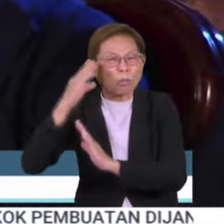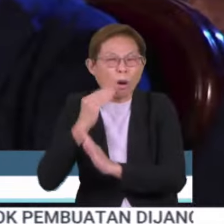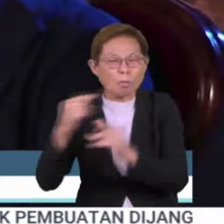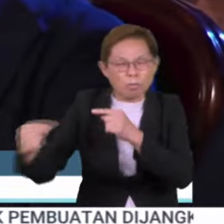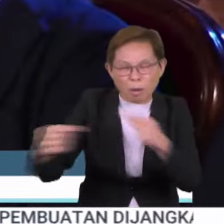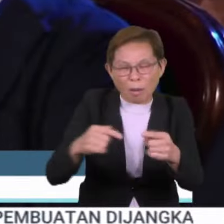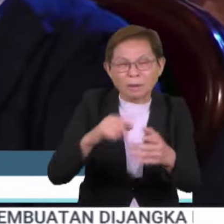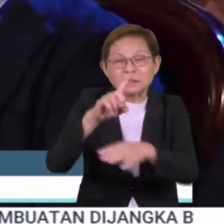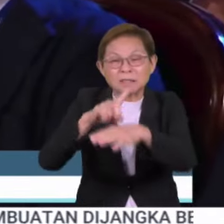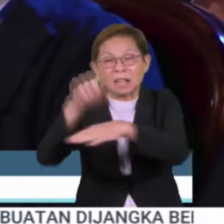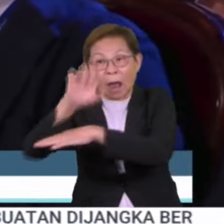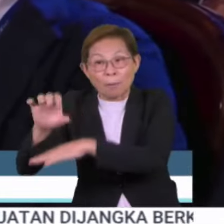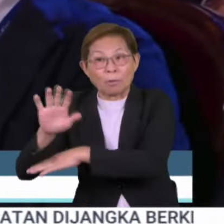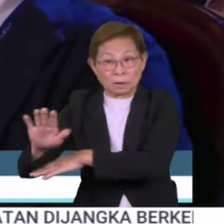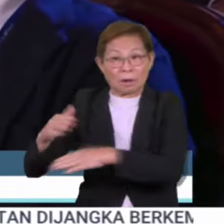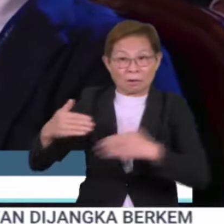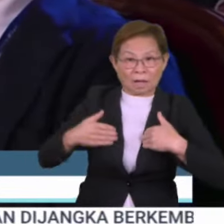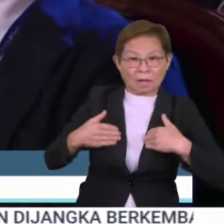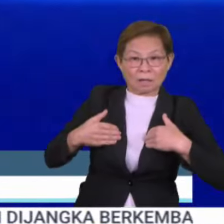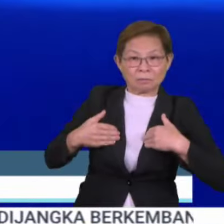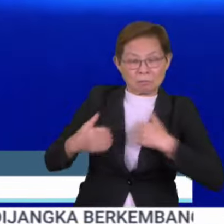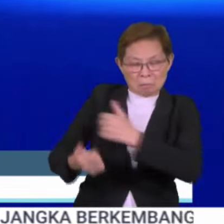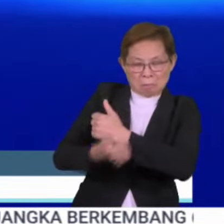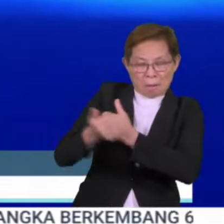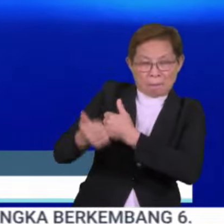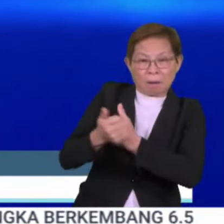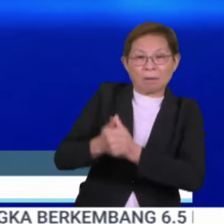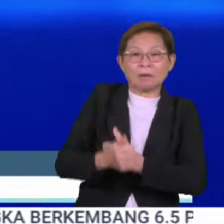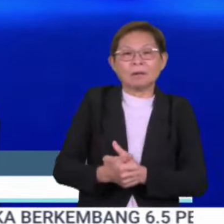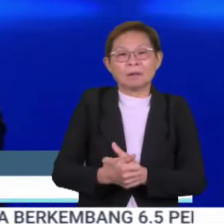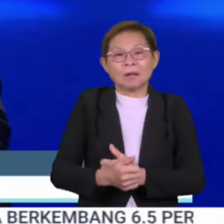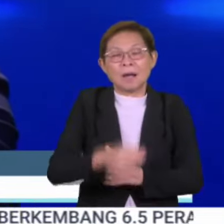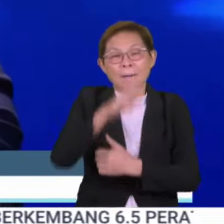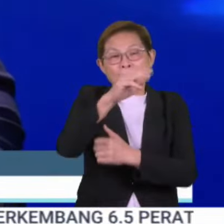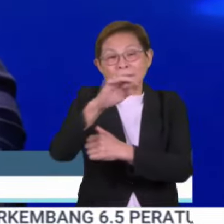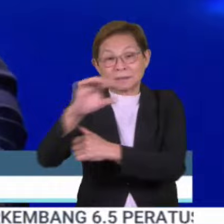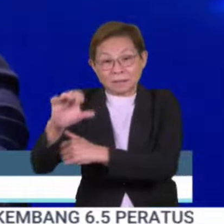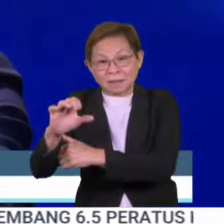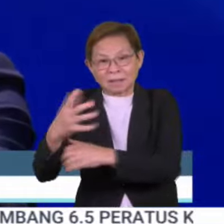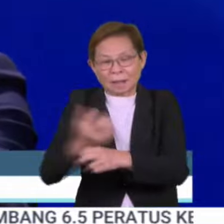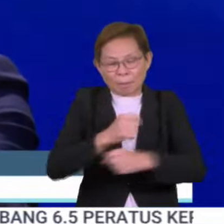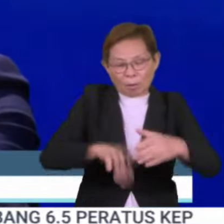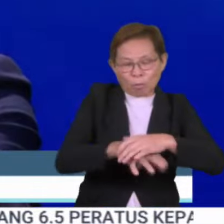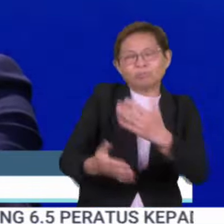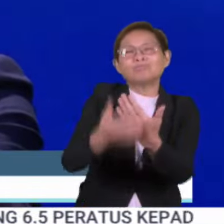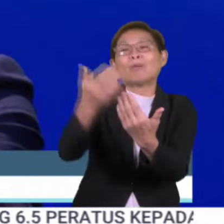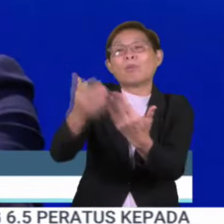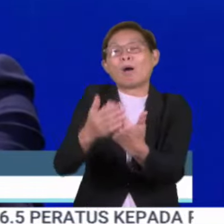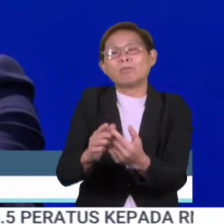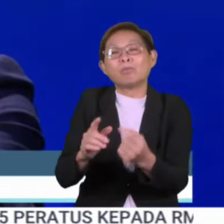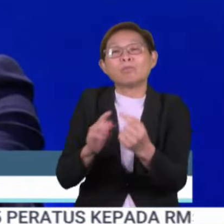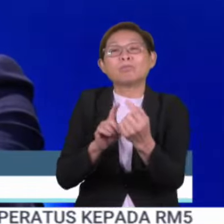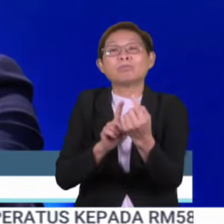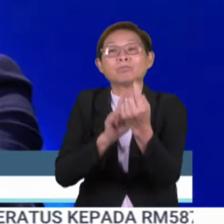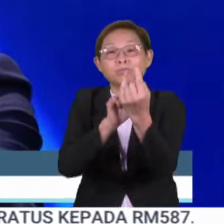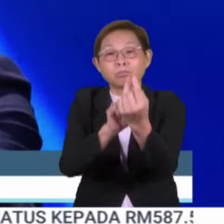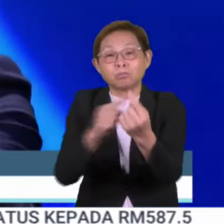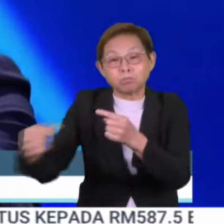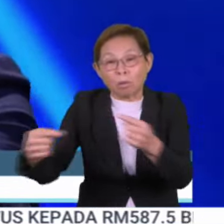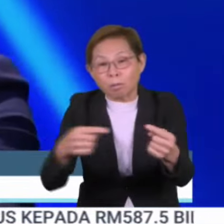Eropa itu menyaksikan mereka dalam kedudukan bahaya sementara itu Manchester City mendapat undian mudah apabila kedepan